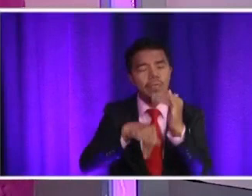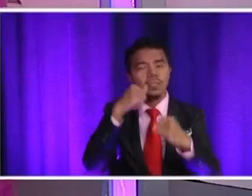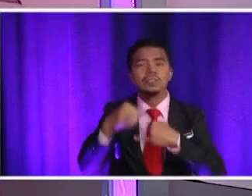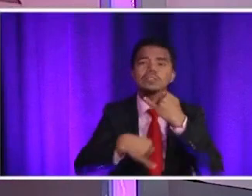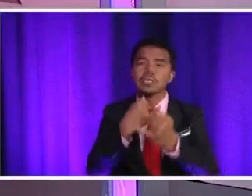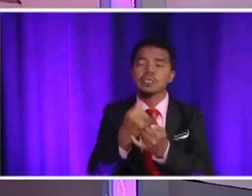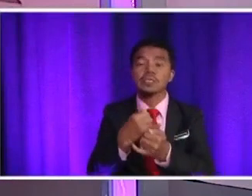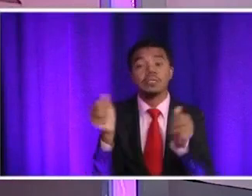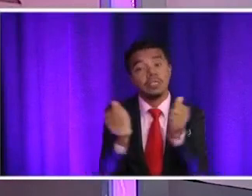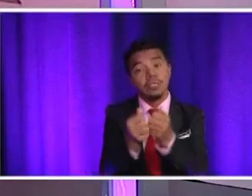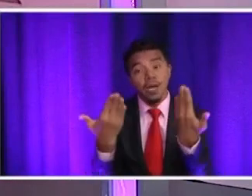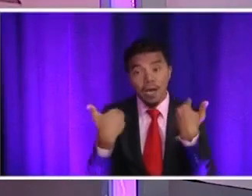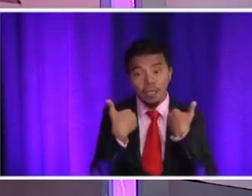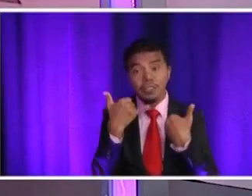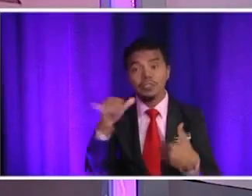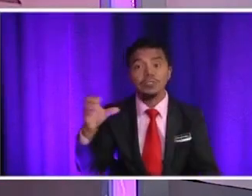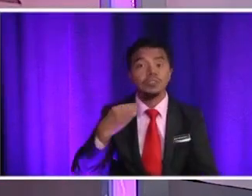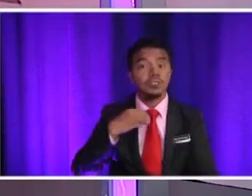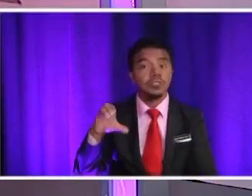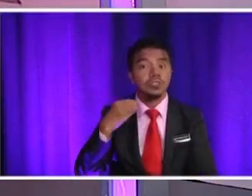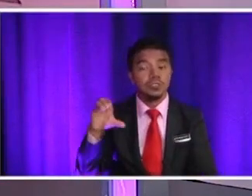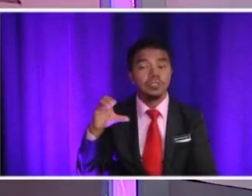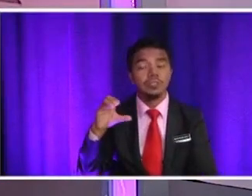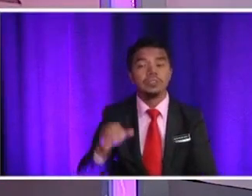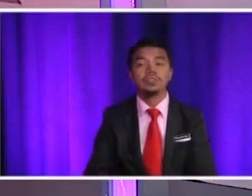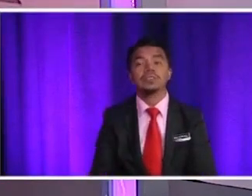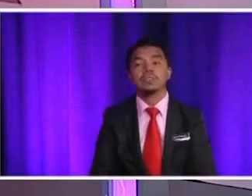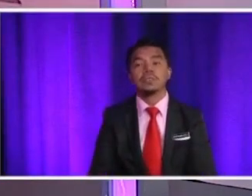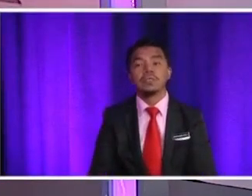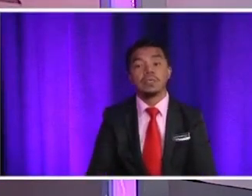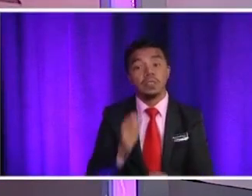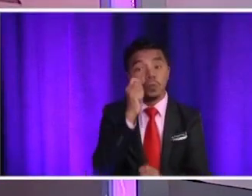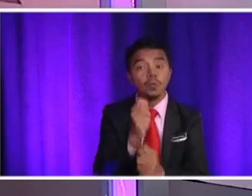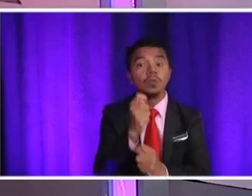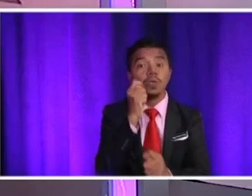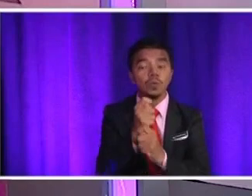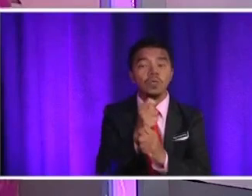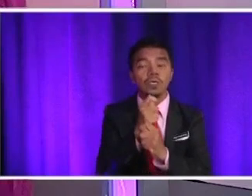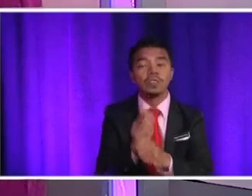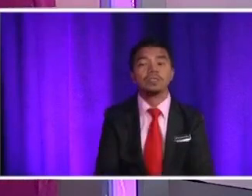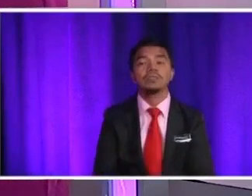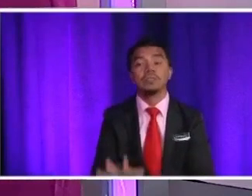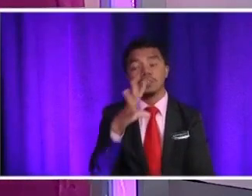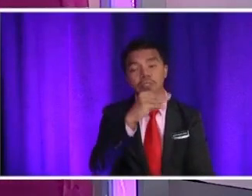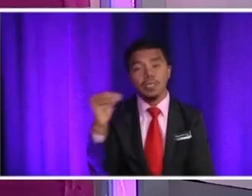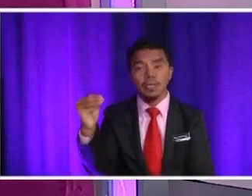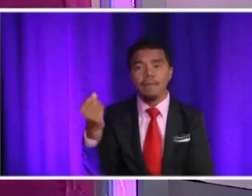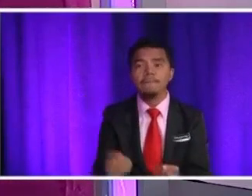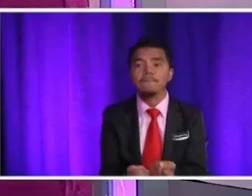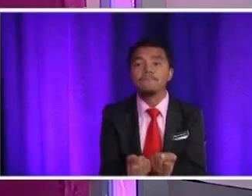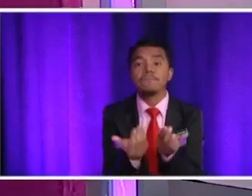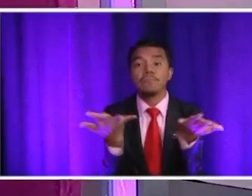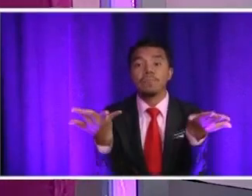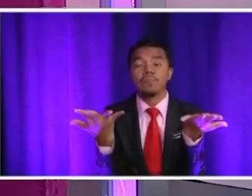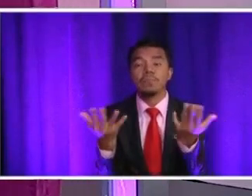ciri-ciri usahawan yang berjaya, apa peranan mereka pada masyarakat dan pada negara dan bagaimana